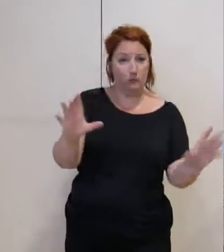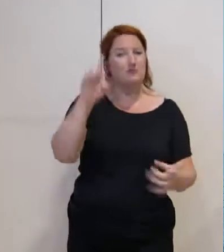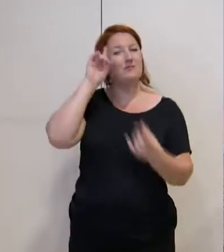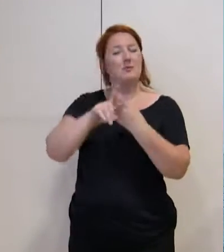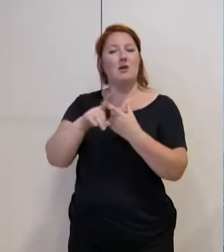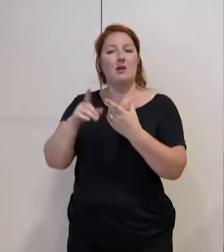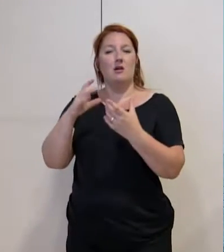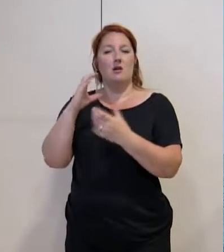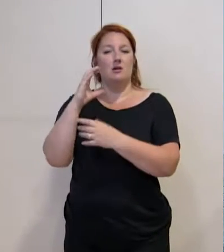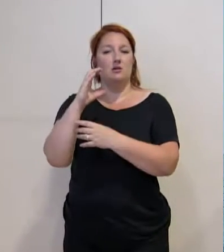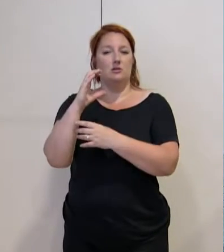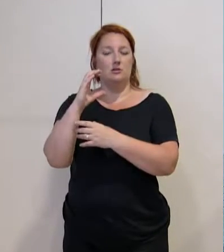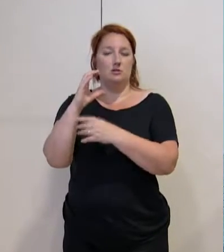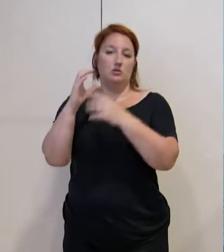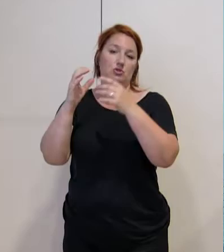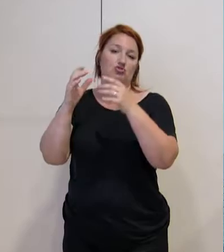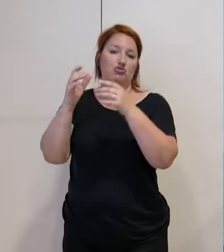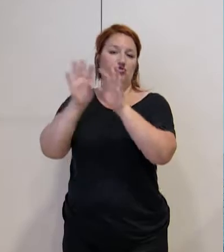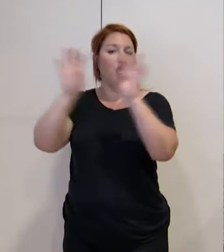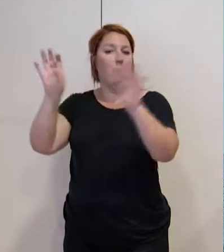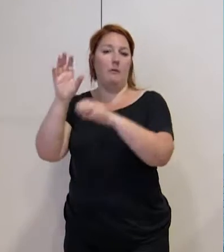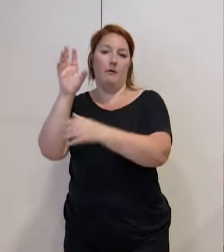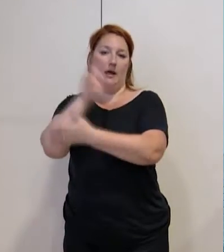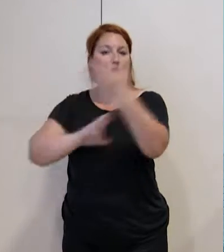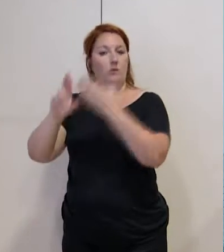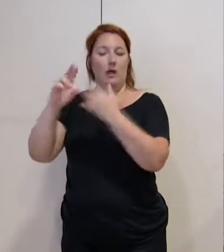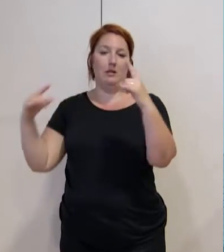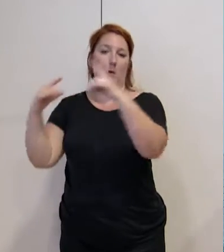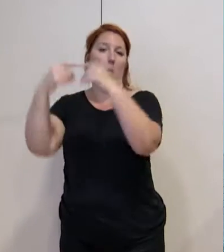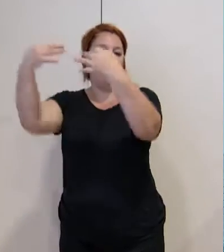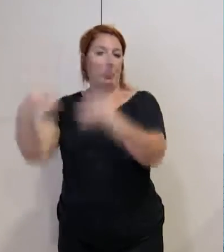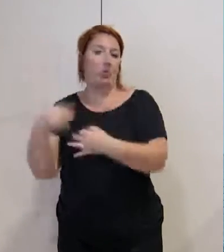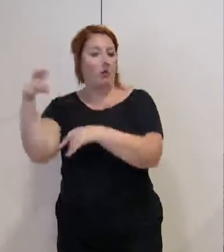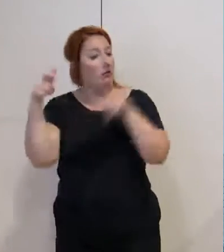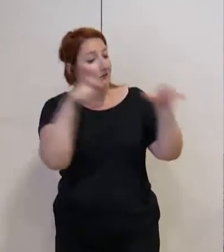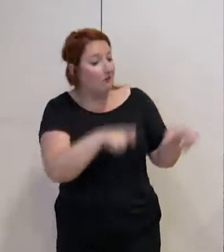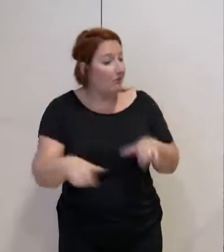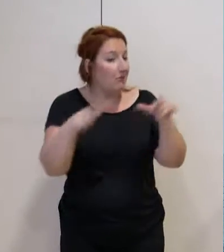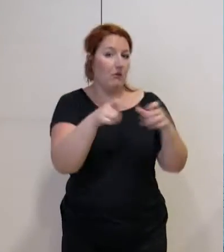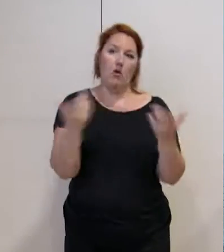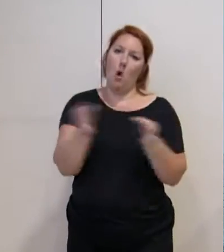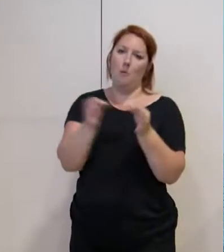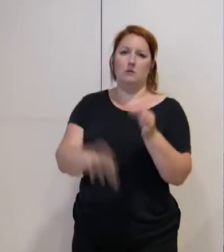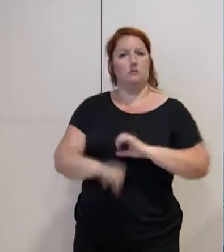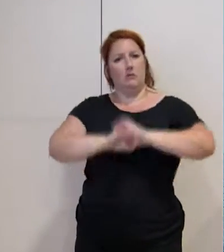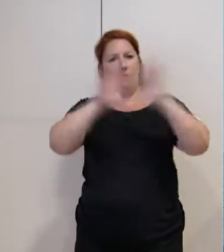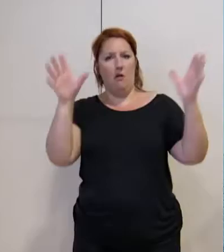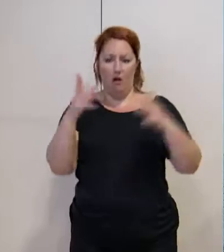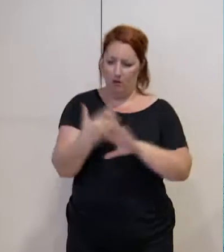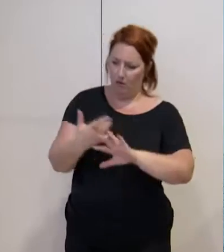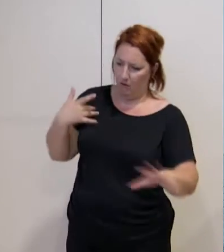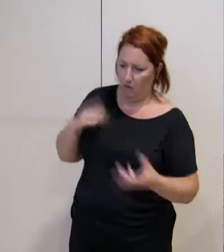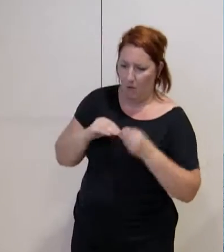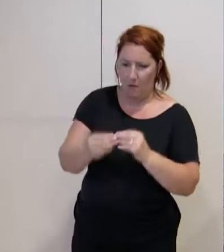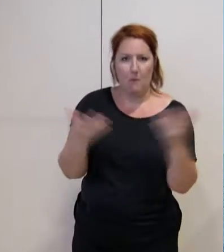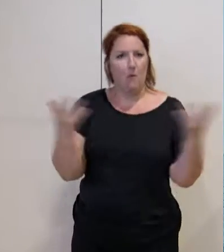claire, en tout cas de façon impartiale, les Grenoblois sur la situation de leur ville et de tracer des pistes de redressement, en